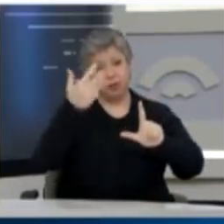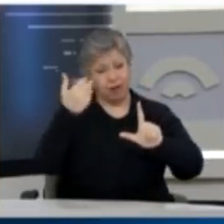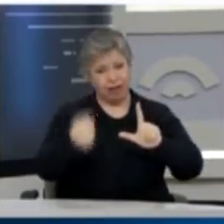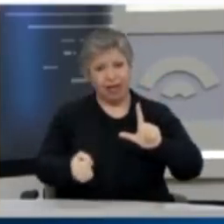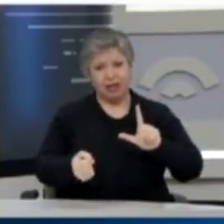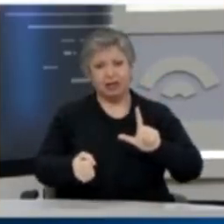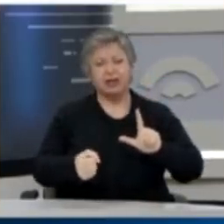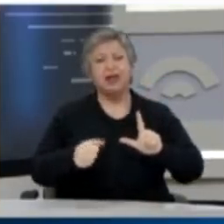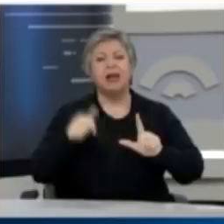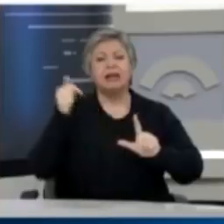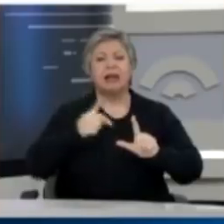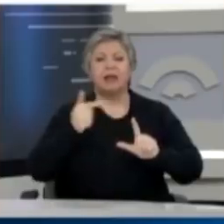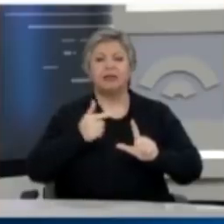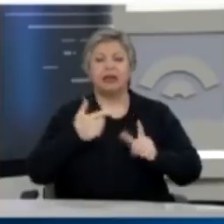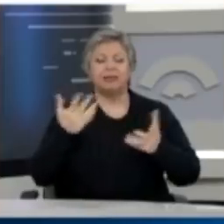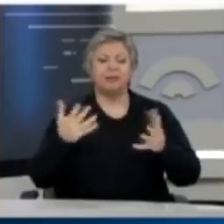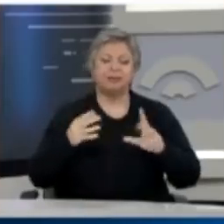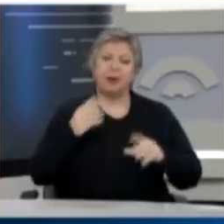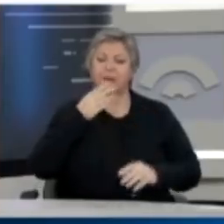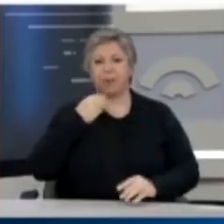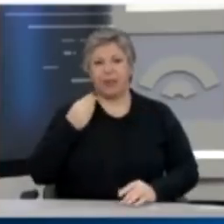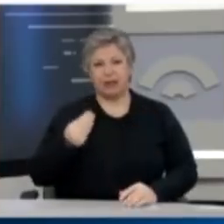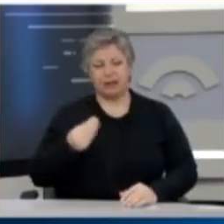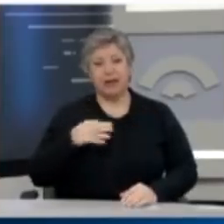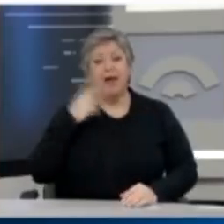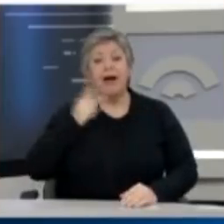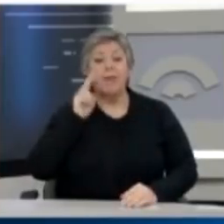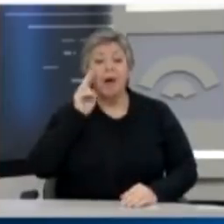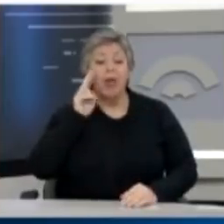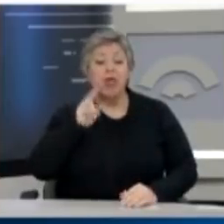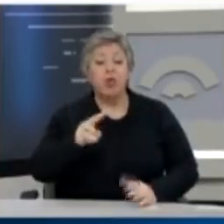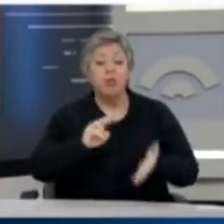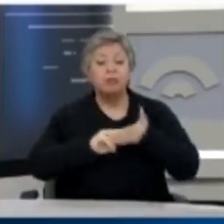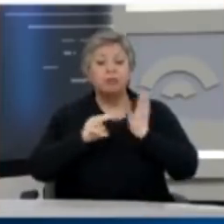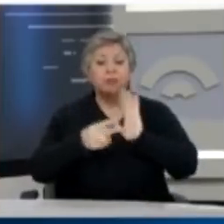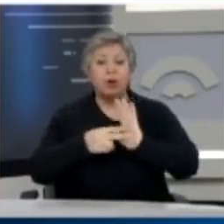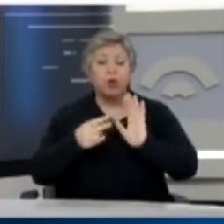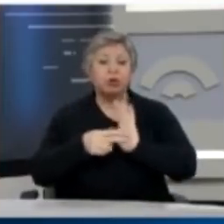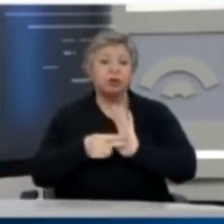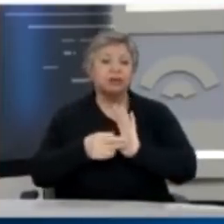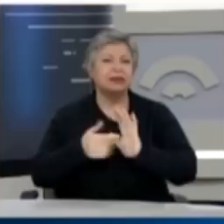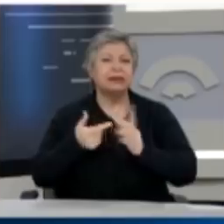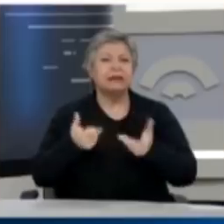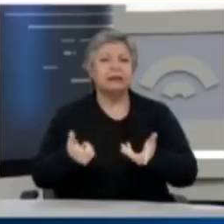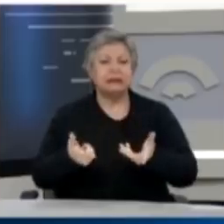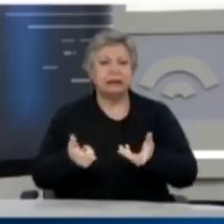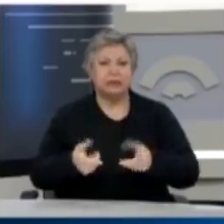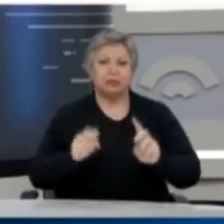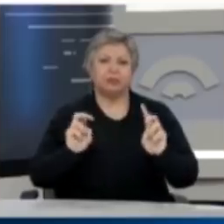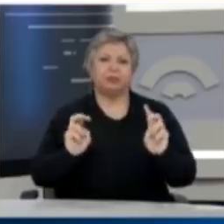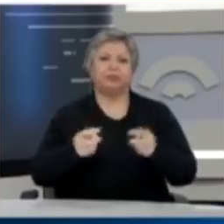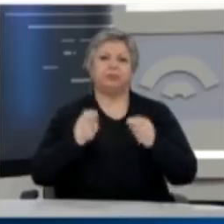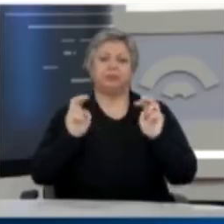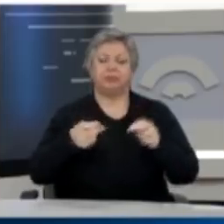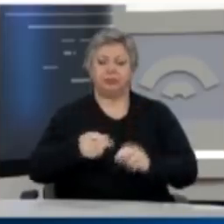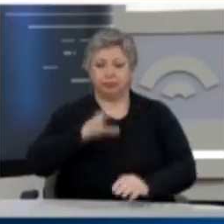συγκεκριμένη συνταγματική αναθεώρηση, αν τη δει κανείς προσεκτικά, θα διαπιστώσει ότι δεν έχουν σχέση όλα αυτά με